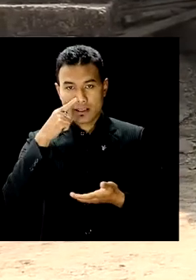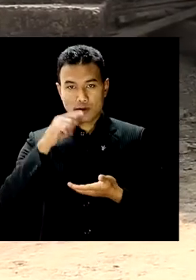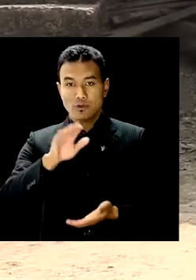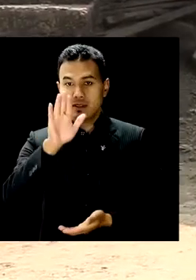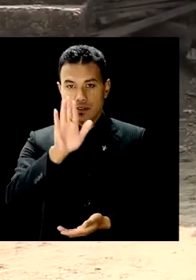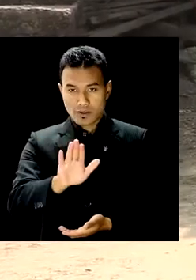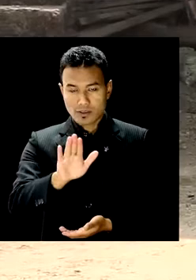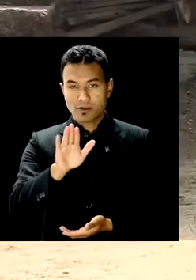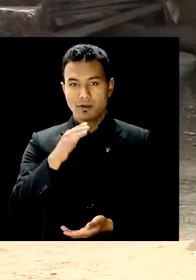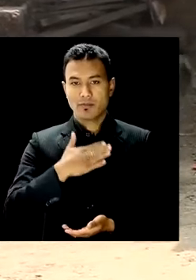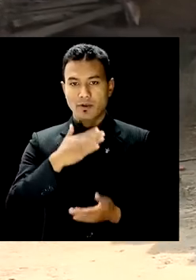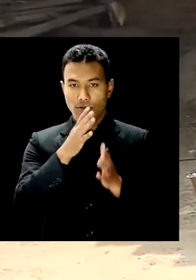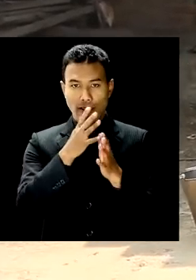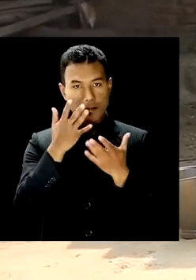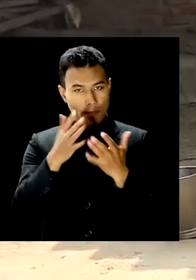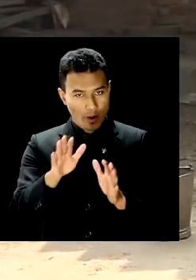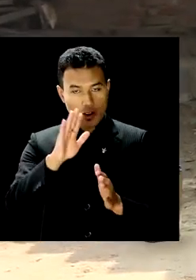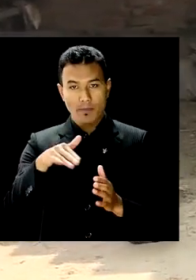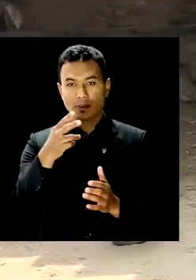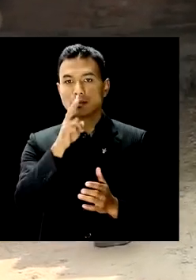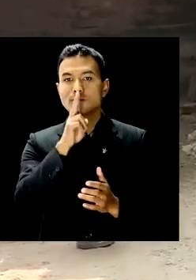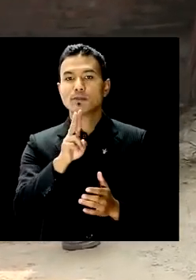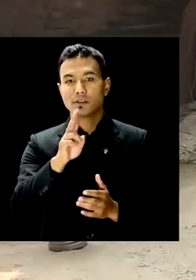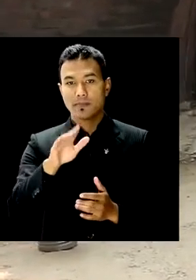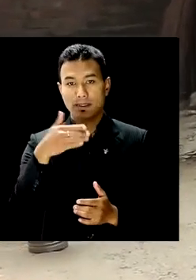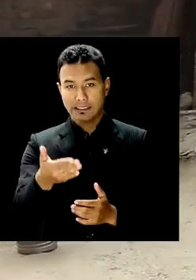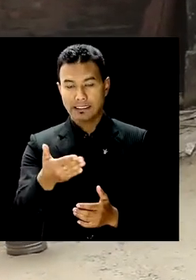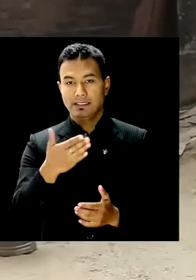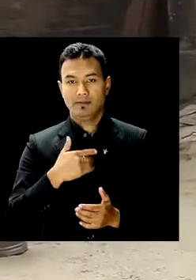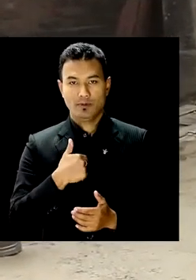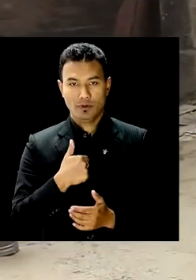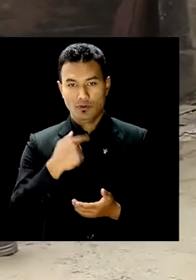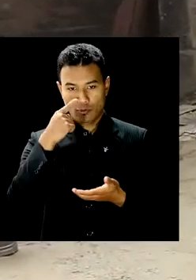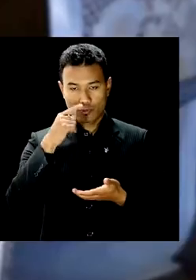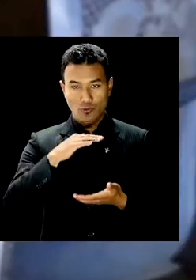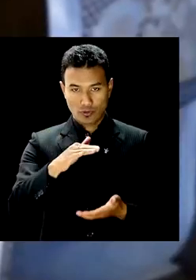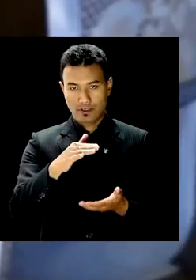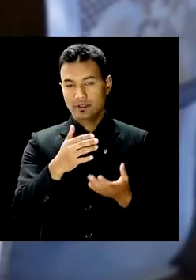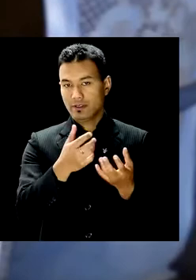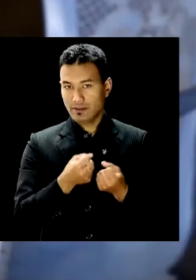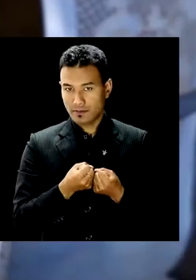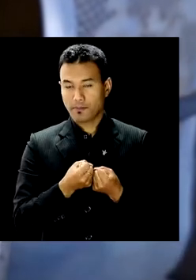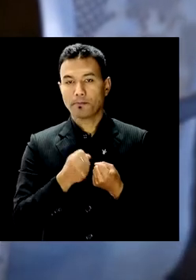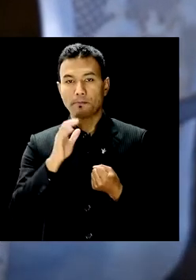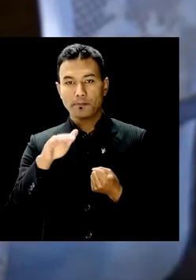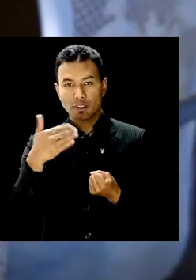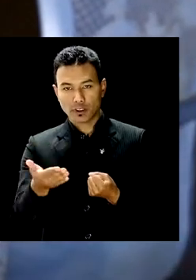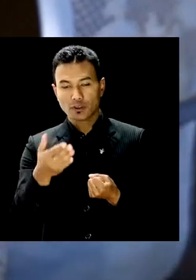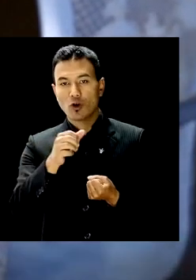एउटा छोरी छ, त्यो मेरो बिहे भएपछि 2 वर्षपछि चाहिँ म छोरीलाई लिएछु।